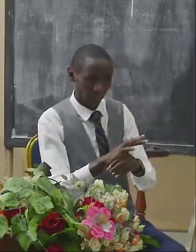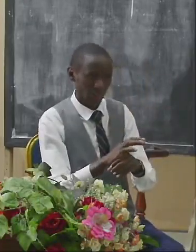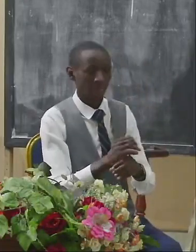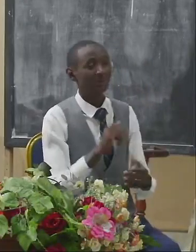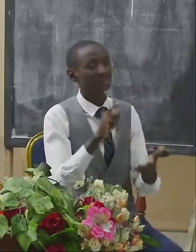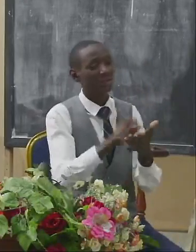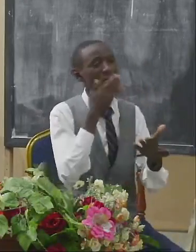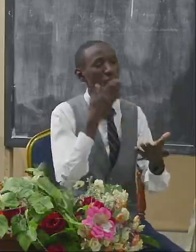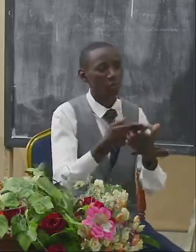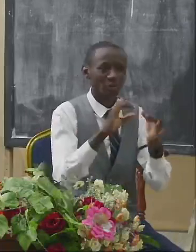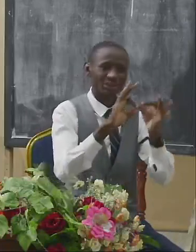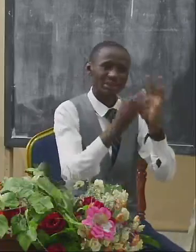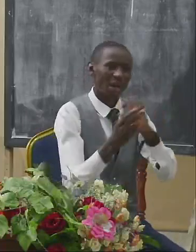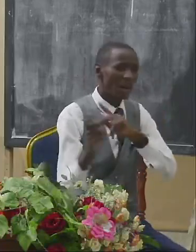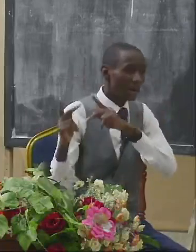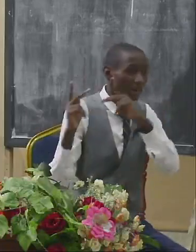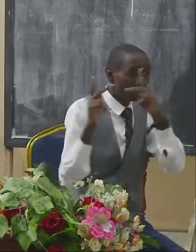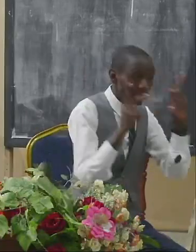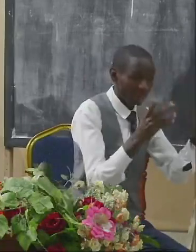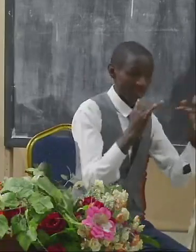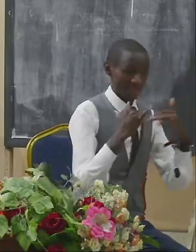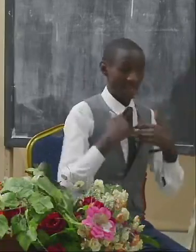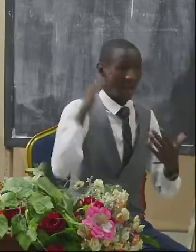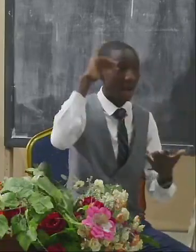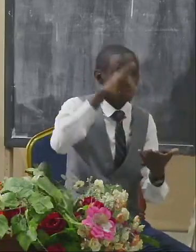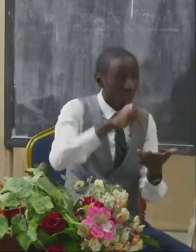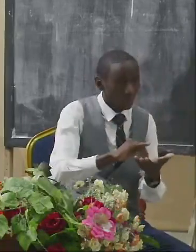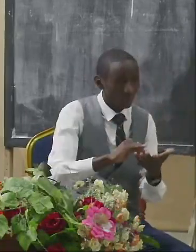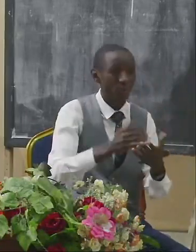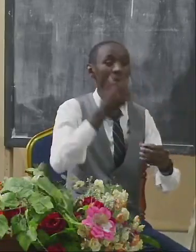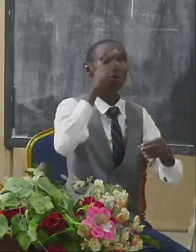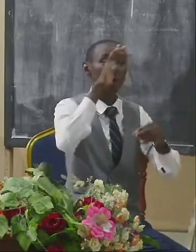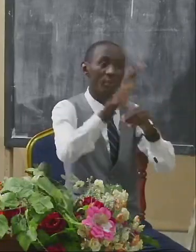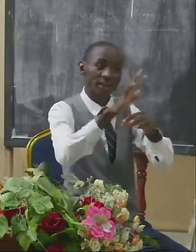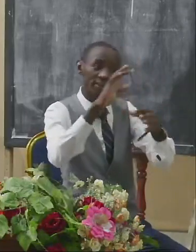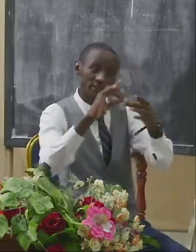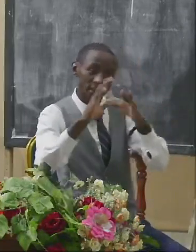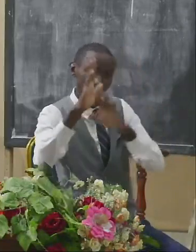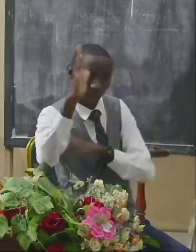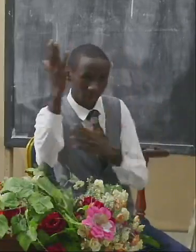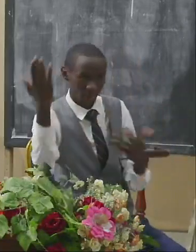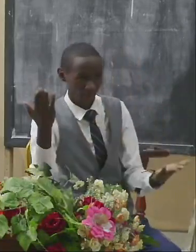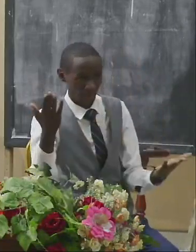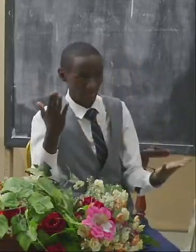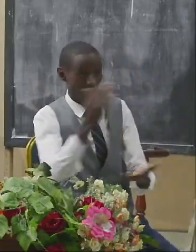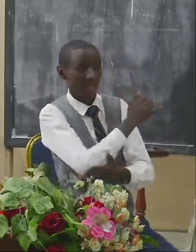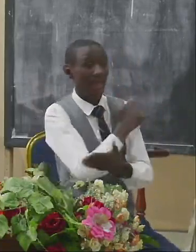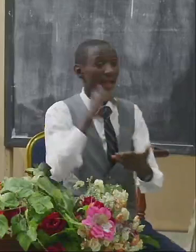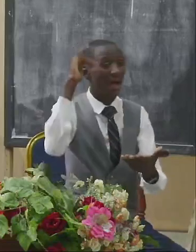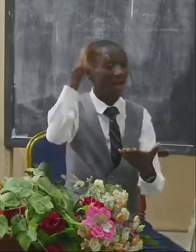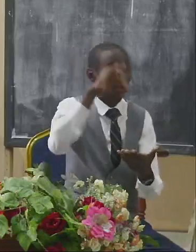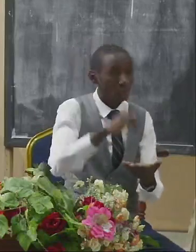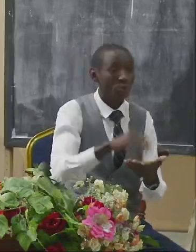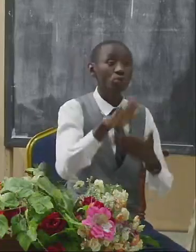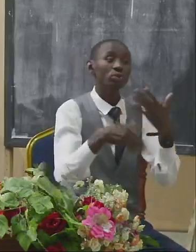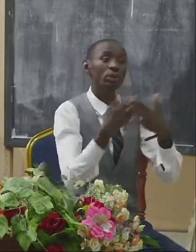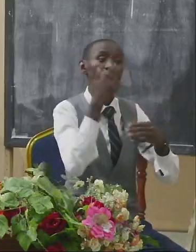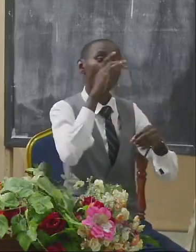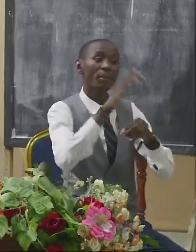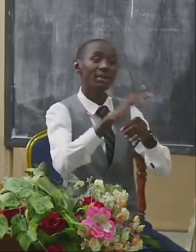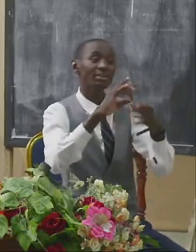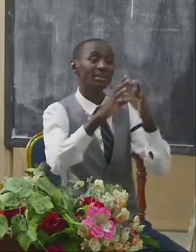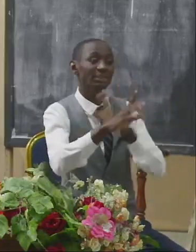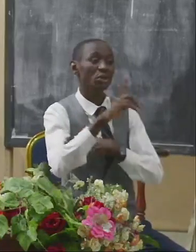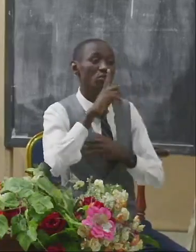bonne traduction. Ah, ile ni tafsiri ya mzuri. Tout autant qu'il y a des promesses, gisi ahadi za Mungu ziko. Elles sont oui. Zile ahadi